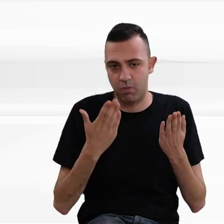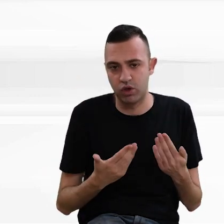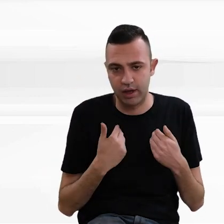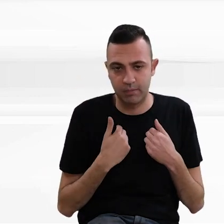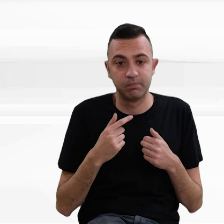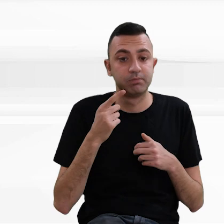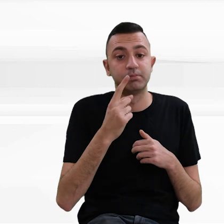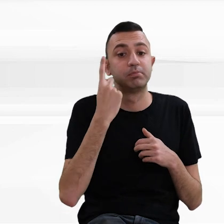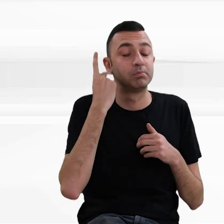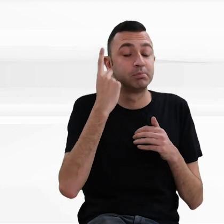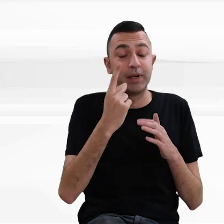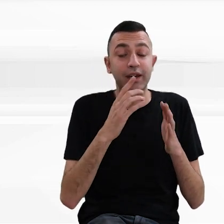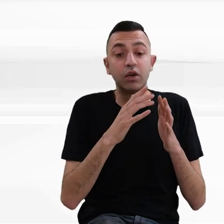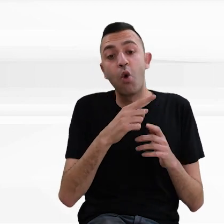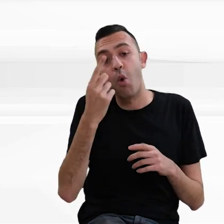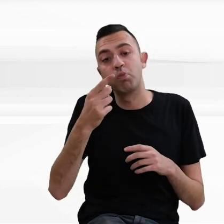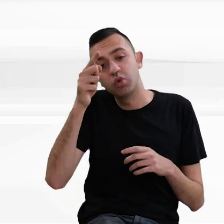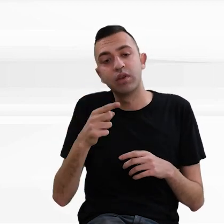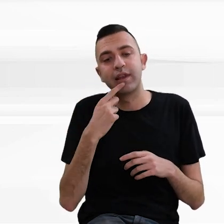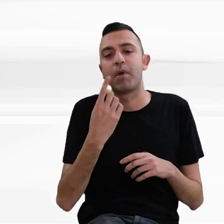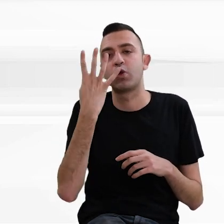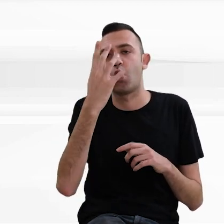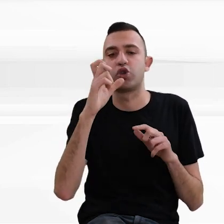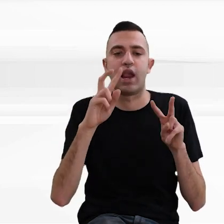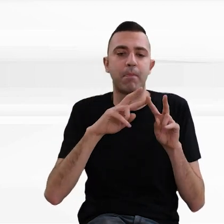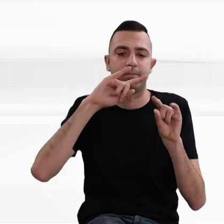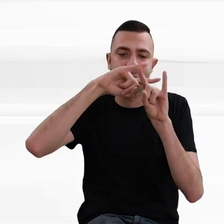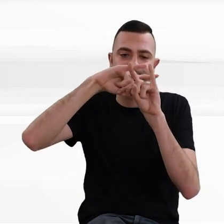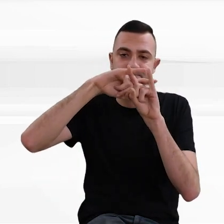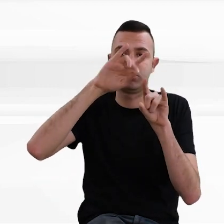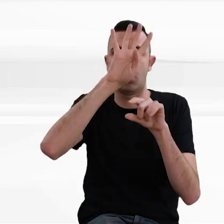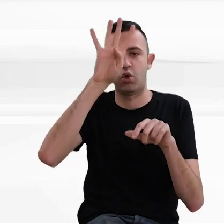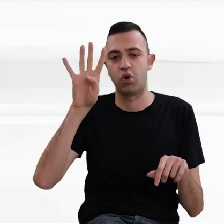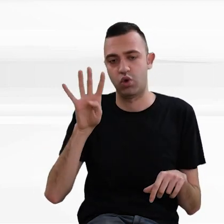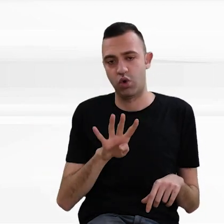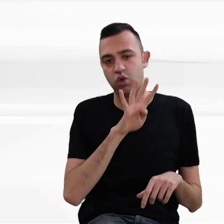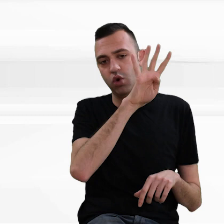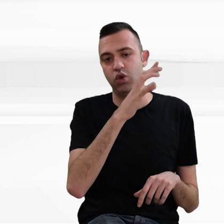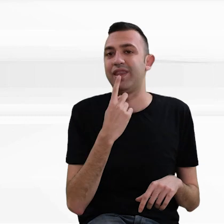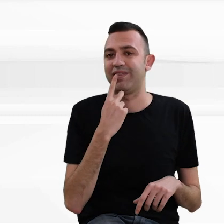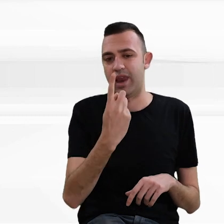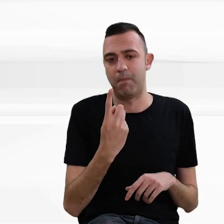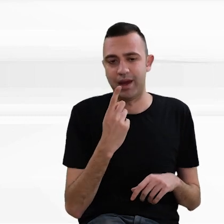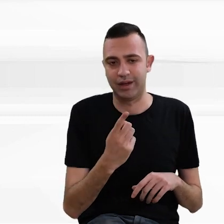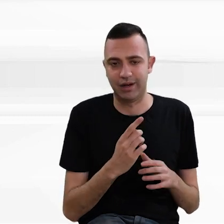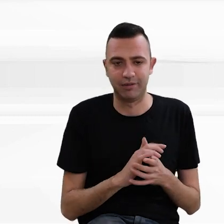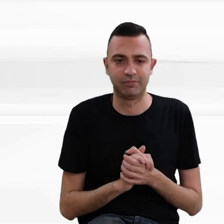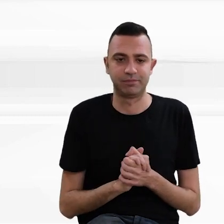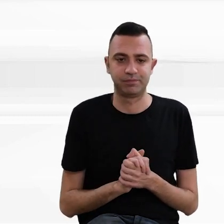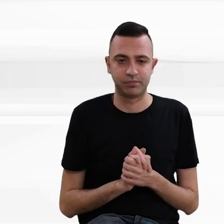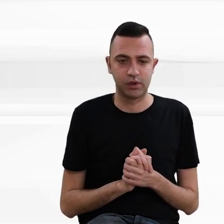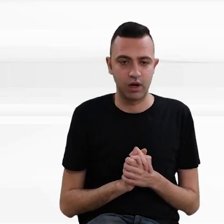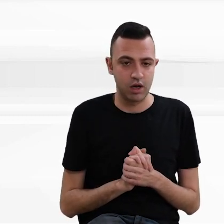kabul edersem bunu bir kenar uzunluğu da dört santimetre olacaktır sevgili öğrenciler dört santimetre dört